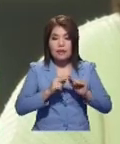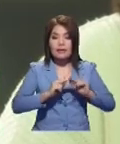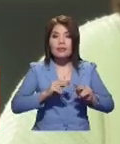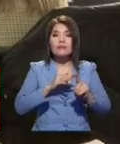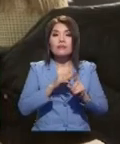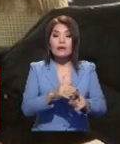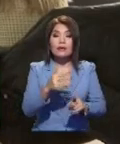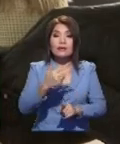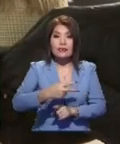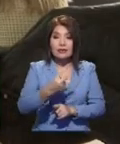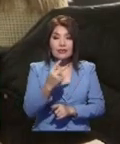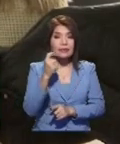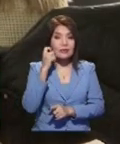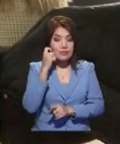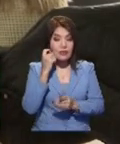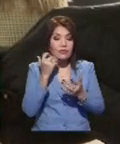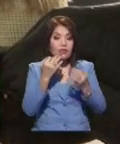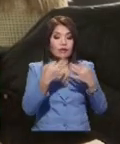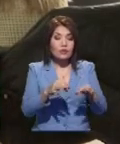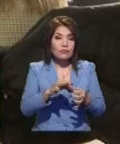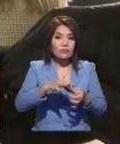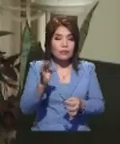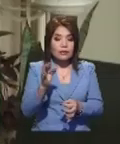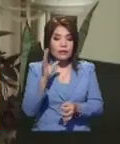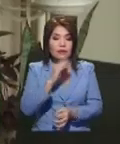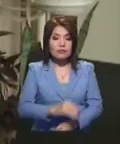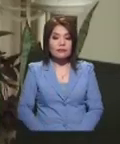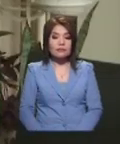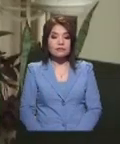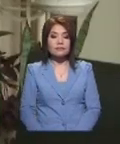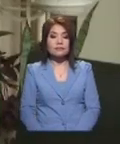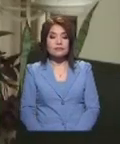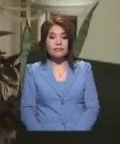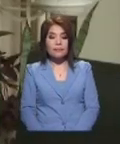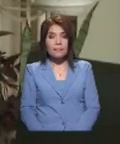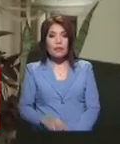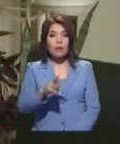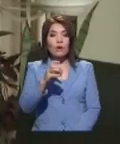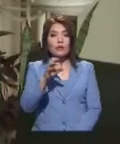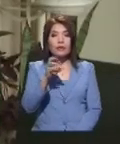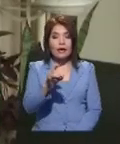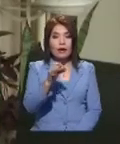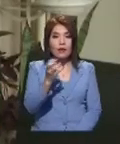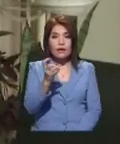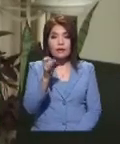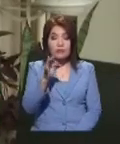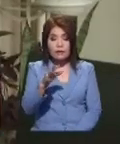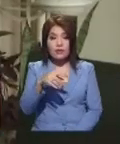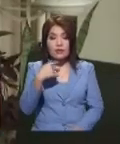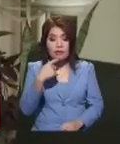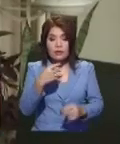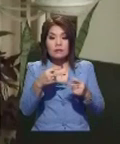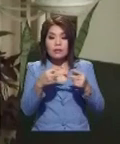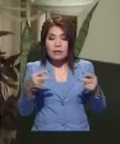алды 32 жаста тәуелсіздіктің түйдей құрдастары. Мұхтар Әуезов атамыз айтқан ғой, адам мен адамды теңестіретін, ел мен